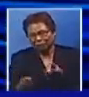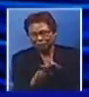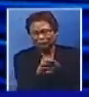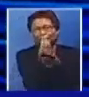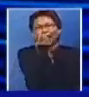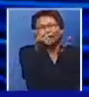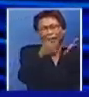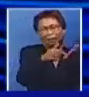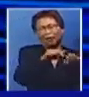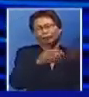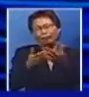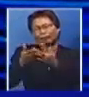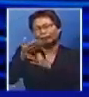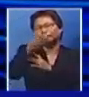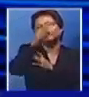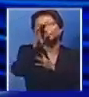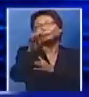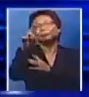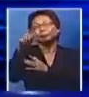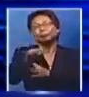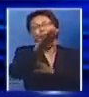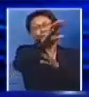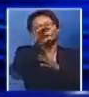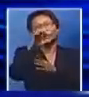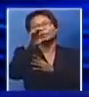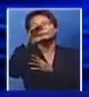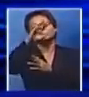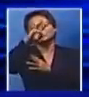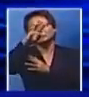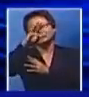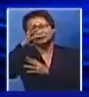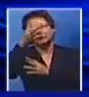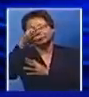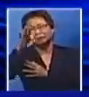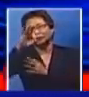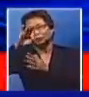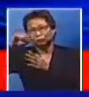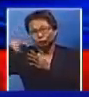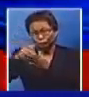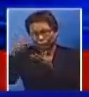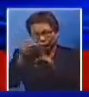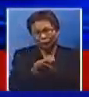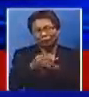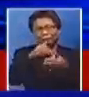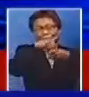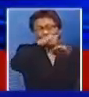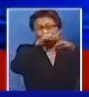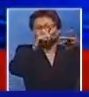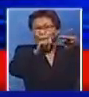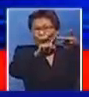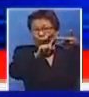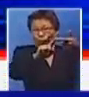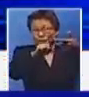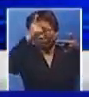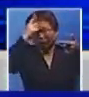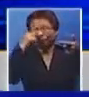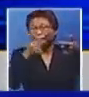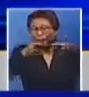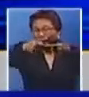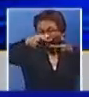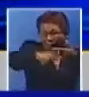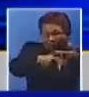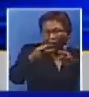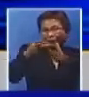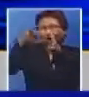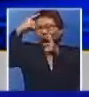Felda dengan peruntukan berjumlah RM519 juta. Insentif kedua yang diumumkan Datuk Sri Najib adalah bayaran insentif